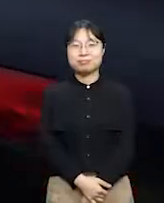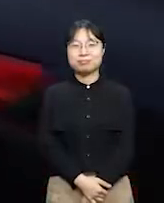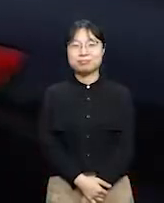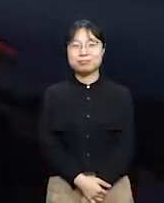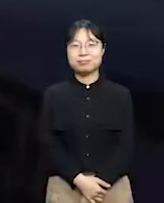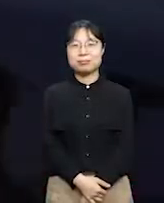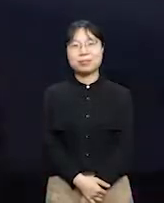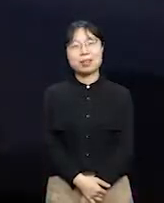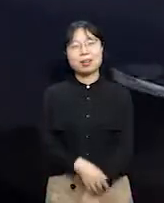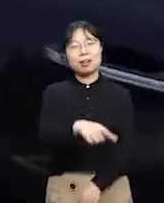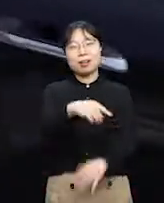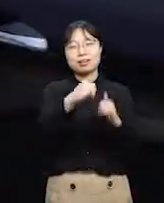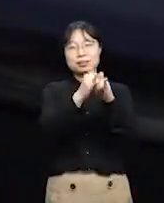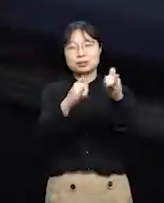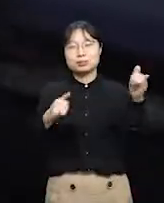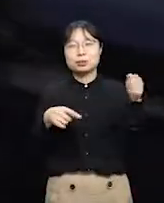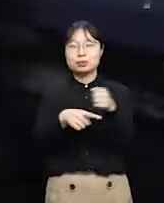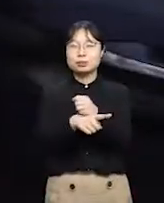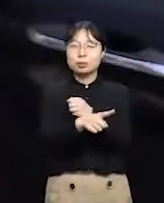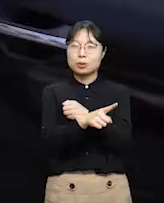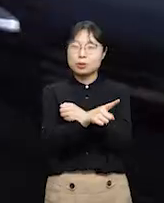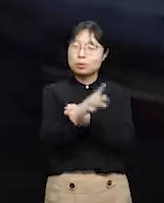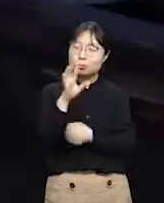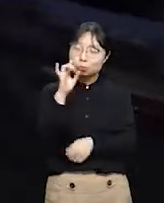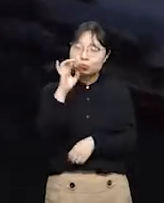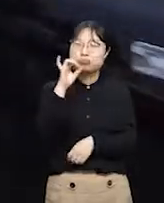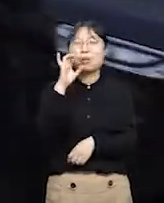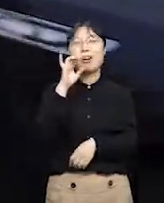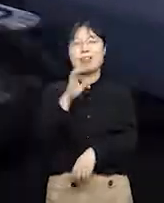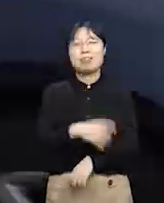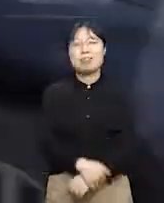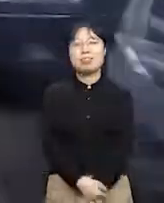여기 어떤 역사적 의미가 담겨 있을까?